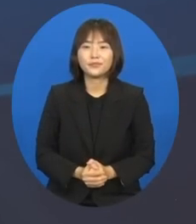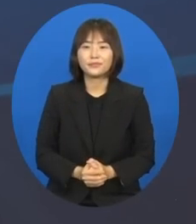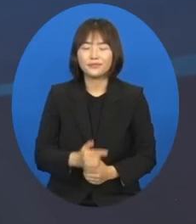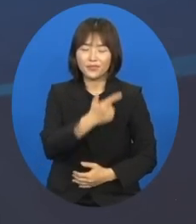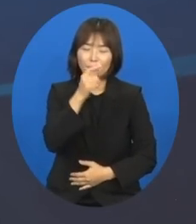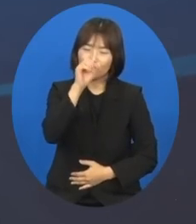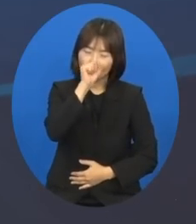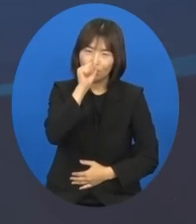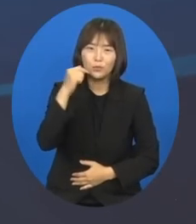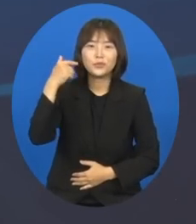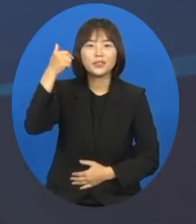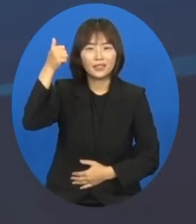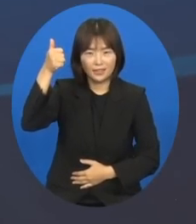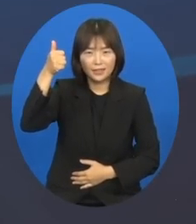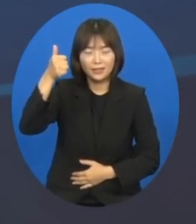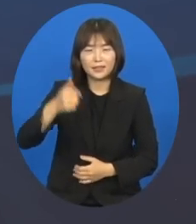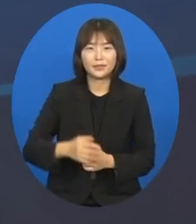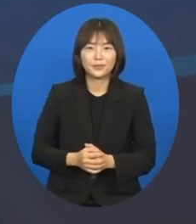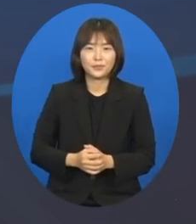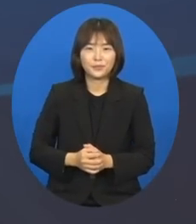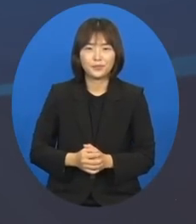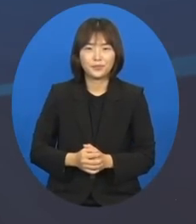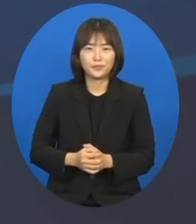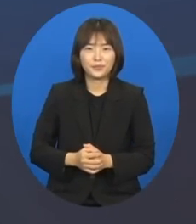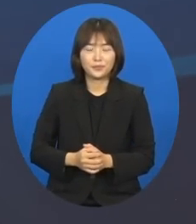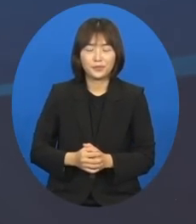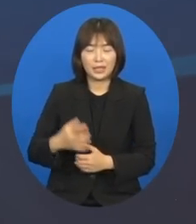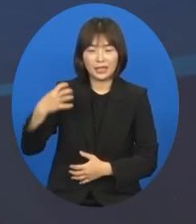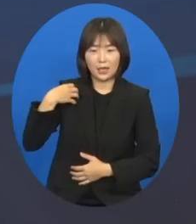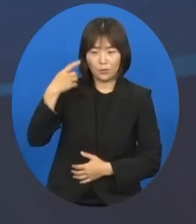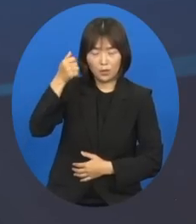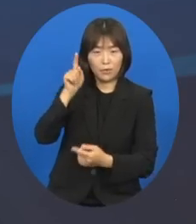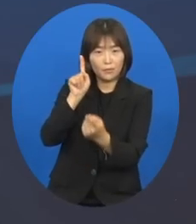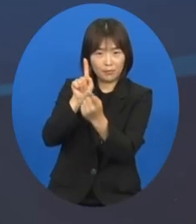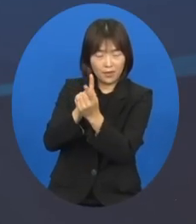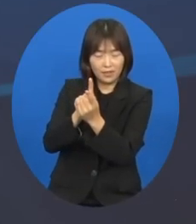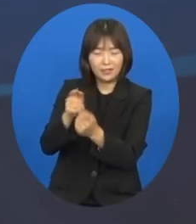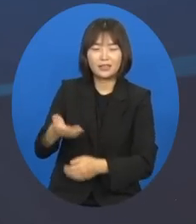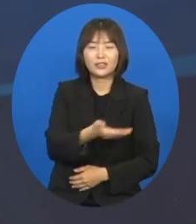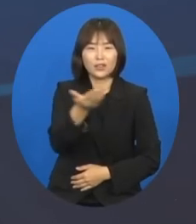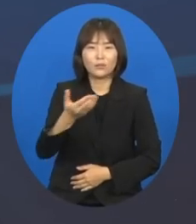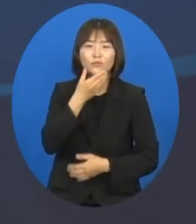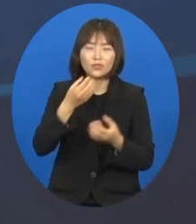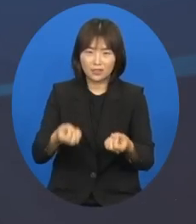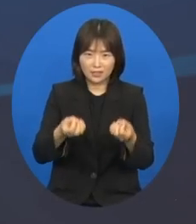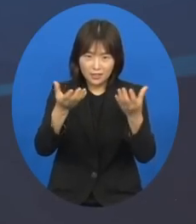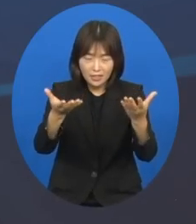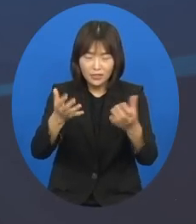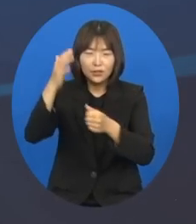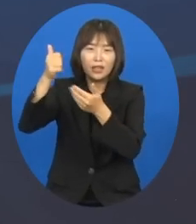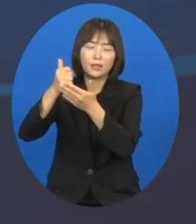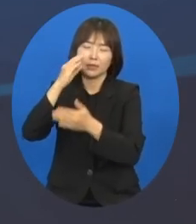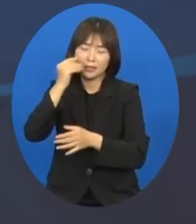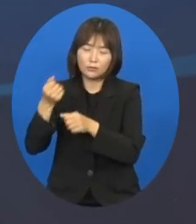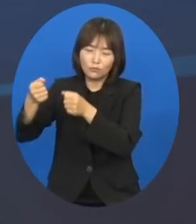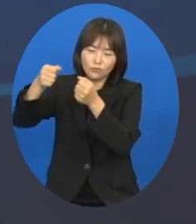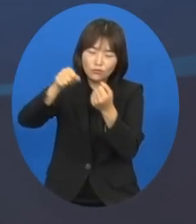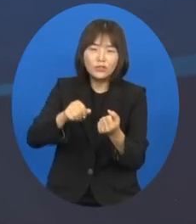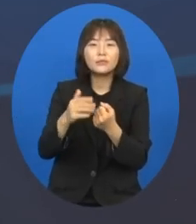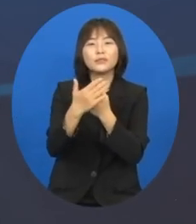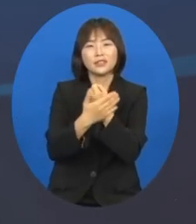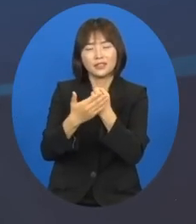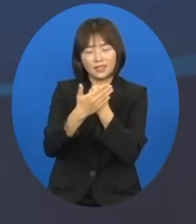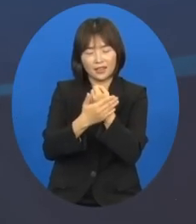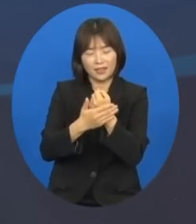좋은 목사님을 여러분이 또 담임목사님으로 만나게 된 것 다시 한번 축하드리고 하나님의 기름 부으심과 은혜가 심하다